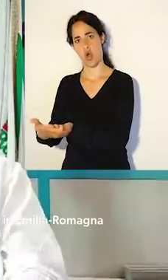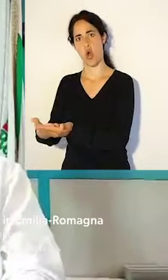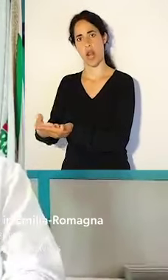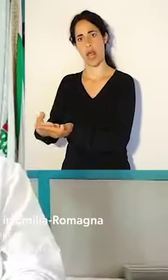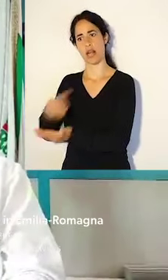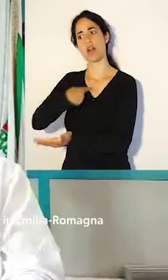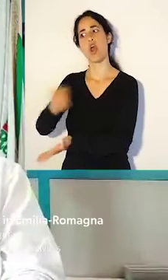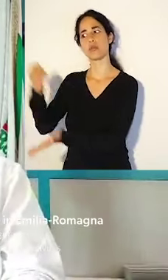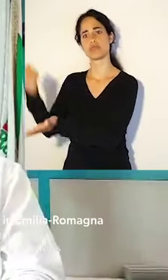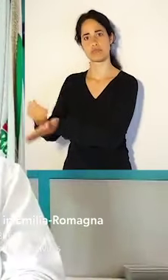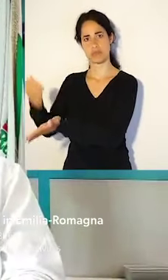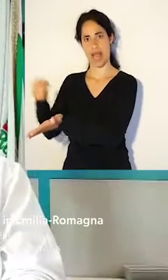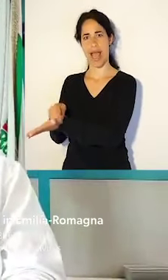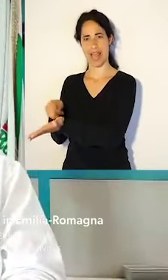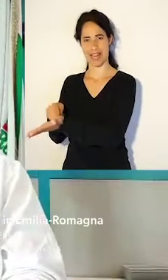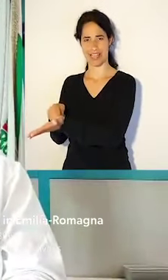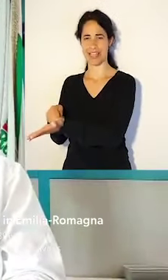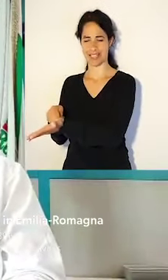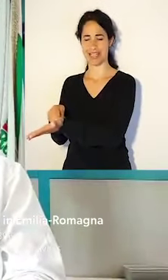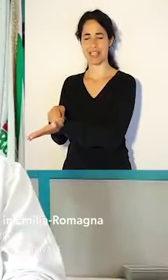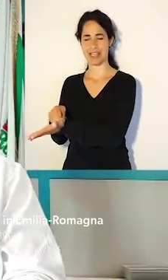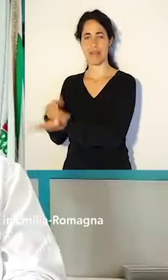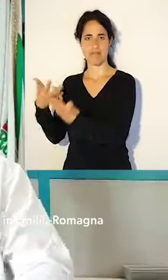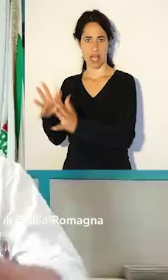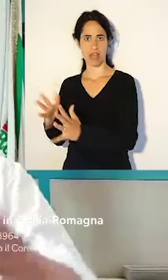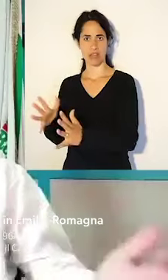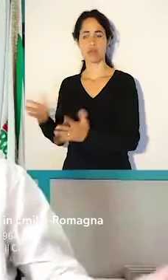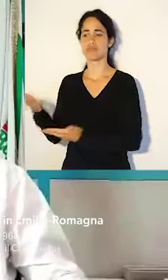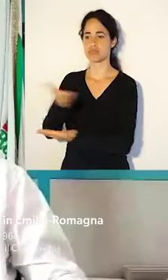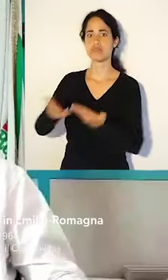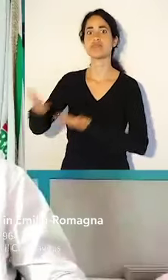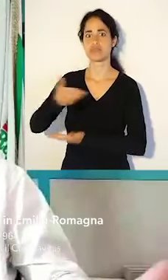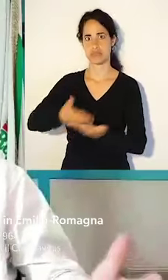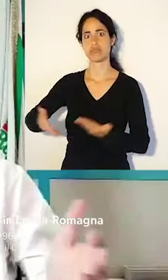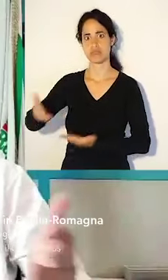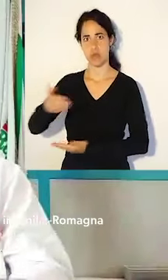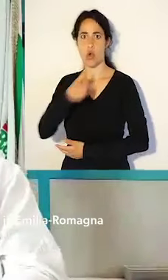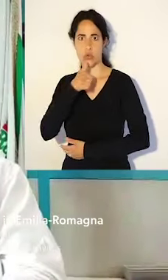valore dato dal pubblico, ma sia per la